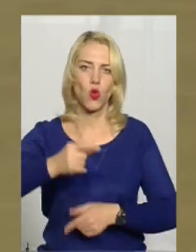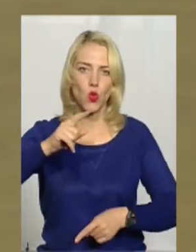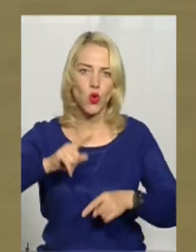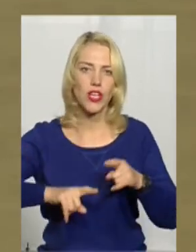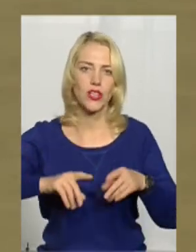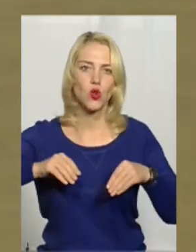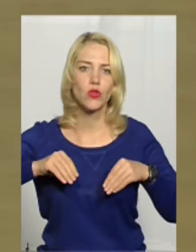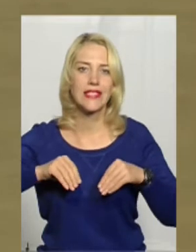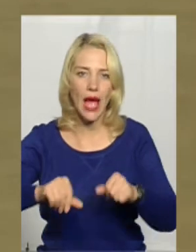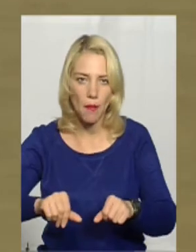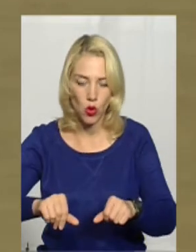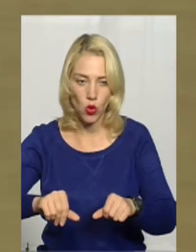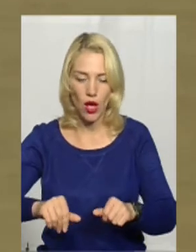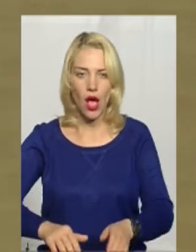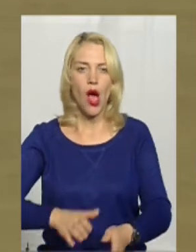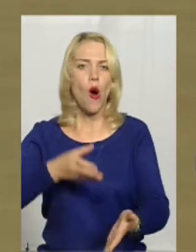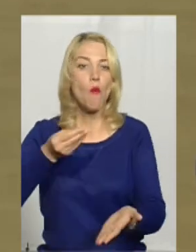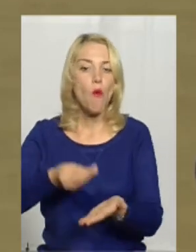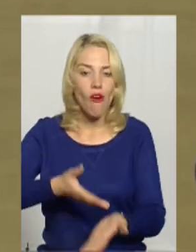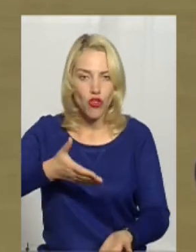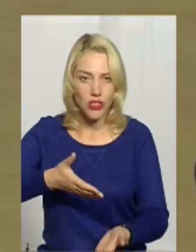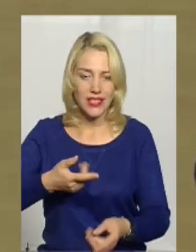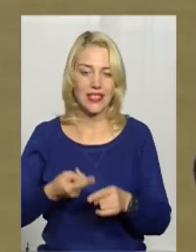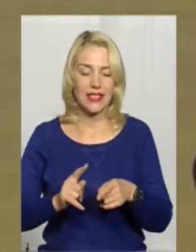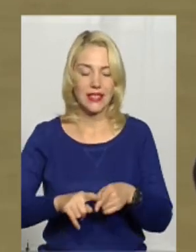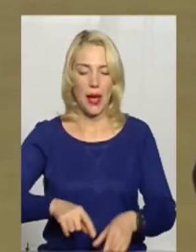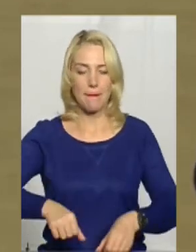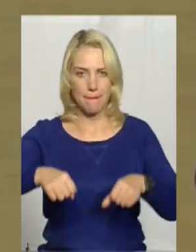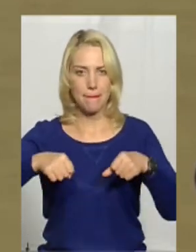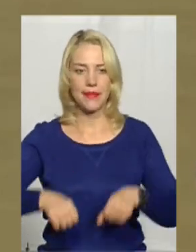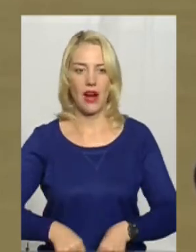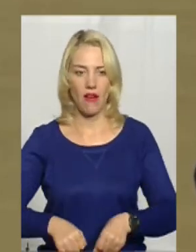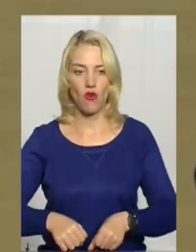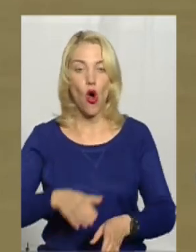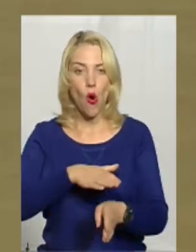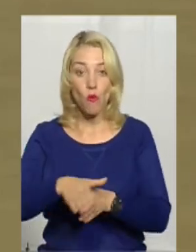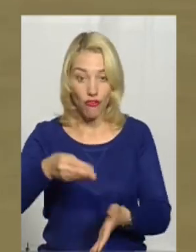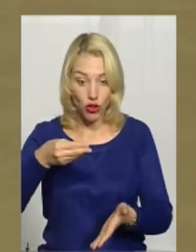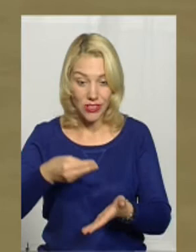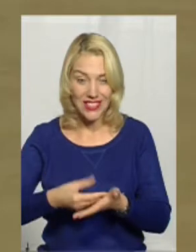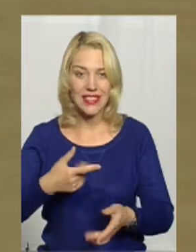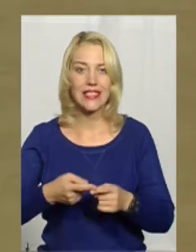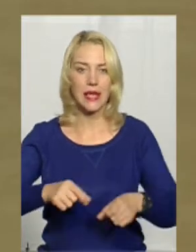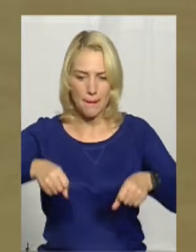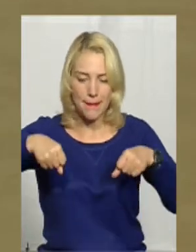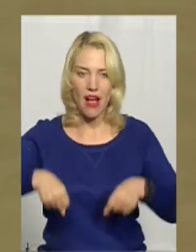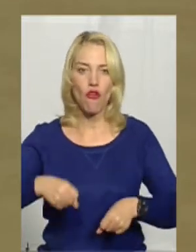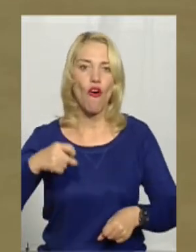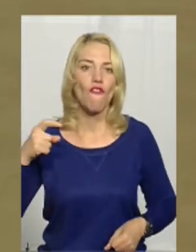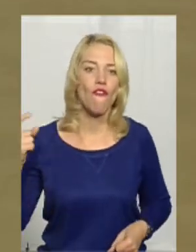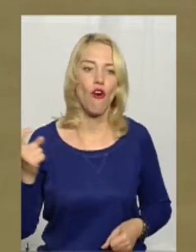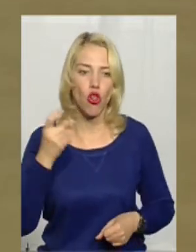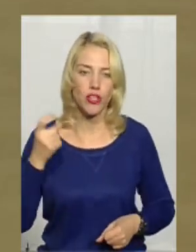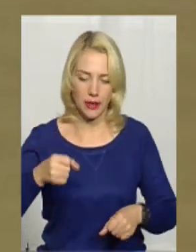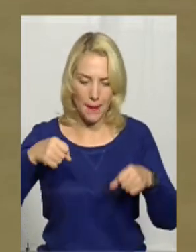землю. Повноцінне – це право, дуже важливо, повноцінне – це право володіти,